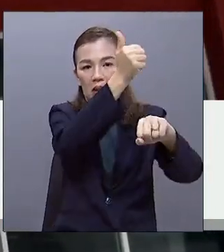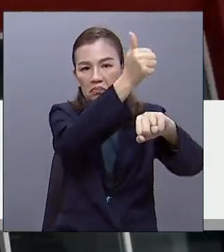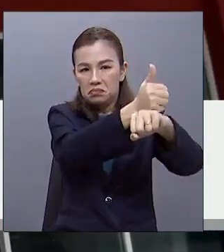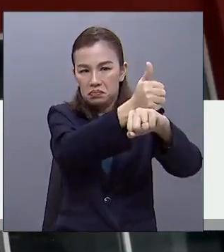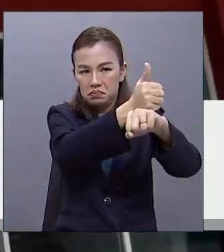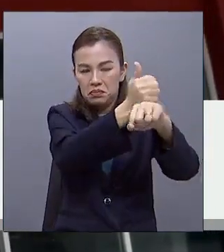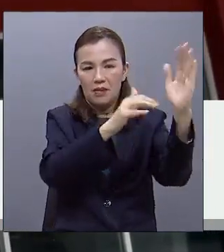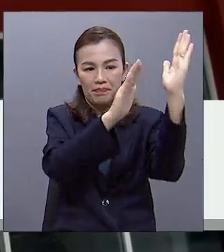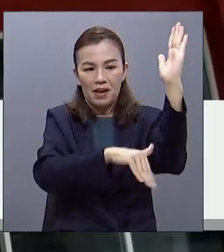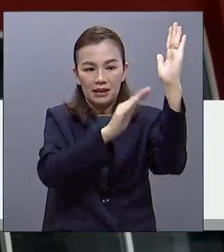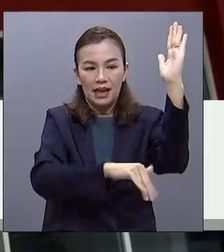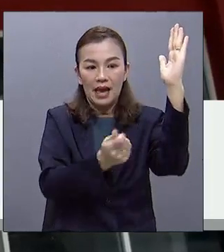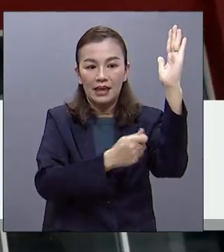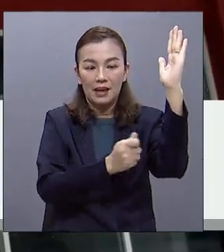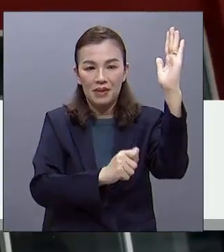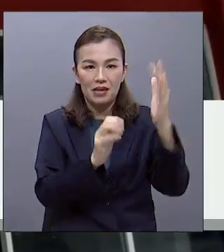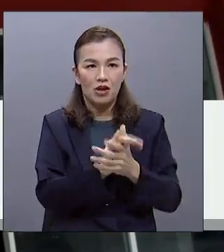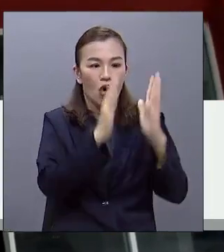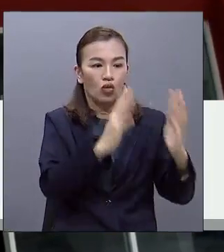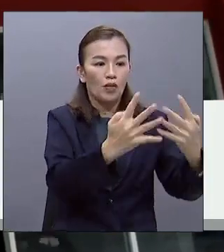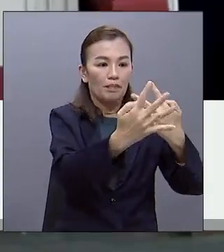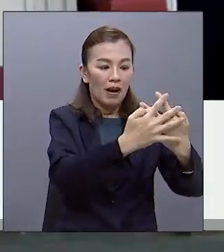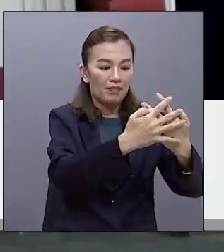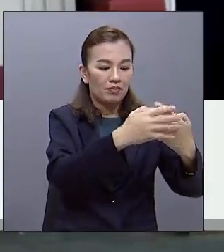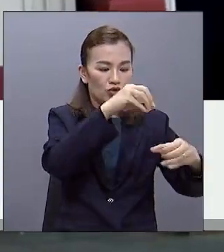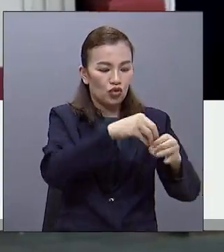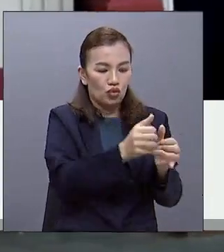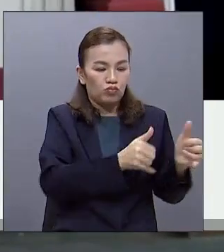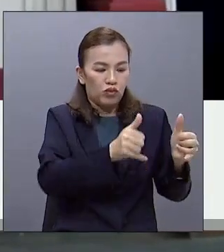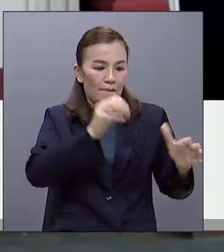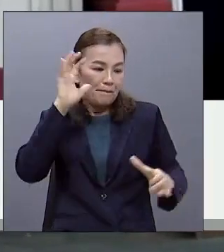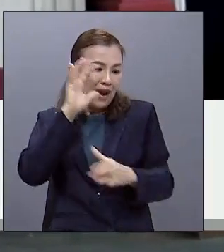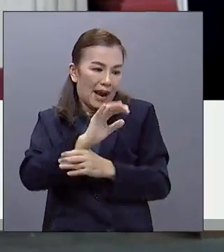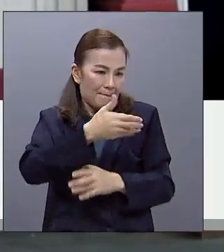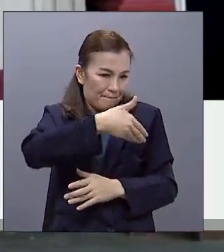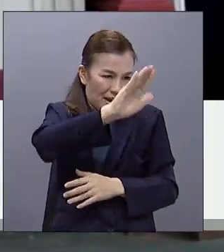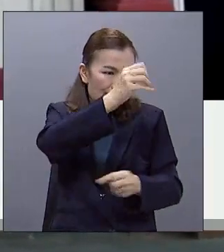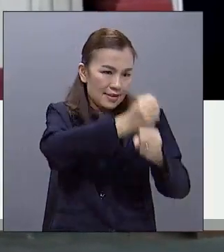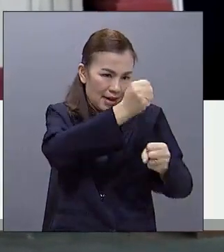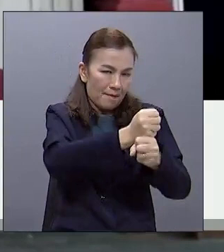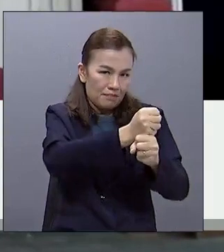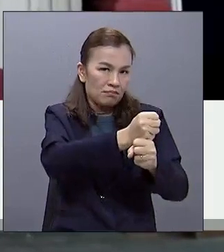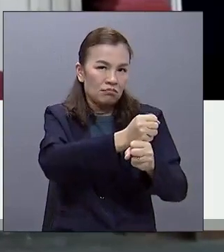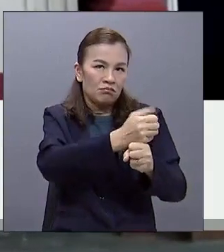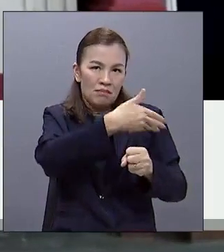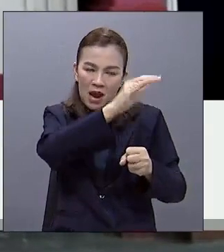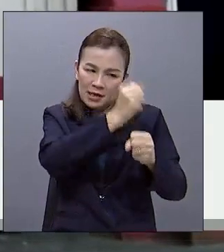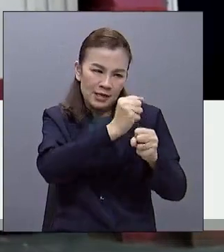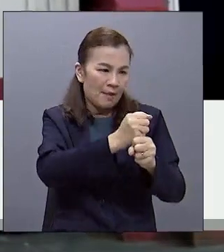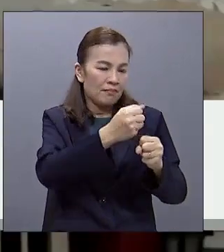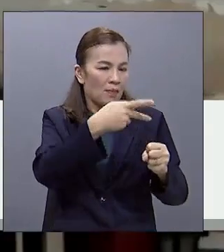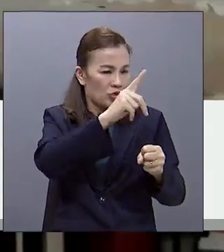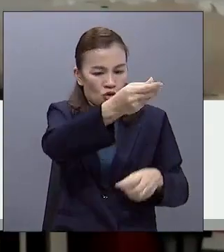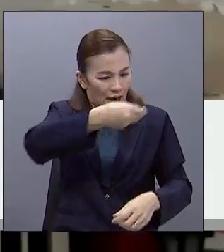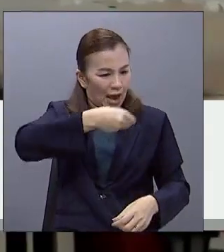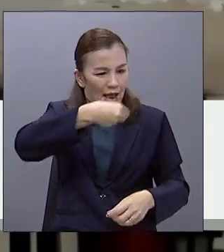จำจหวดกระบี้บางครับให้ผู้ต้องขังหาผลประโยชน์เพื่อตัวเอง ในเชิงคมคู่แล้วกทำรายร่างกายลาสุด